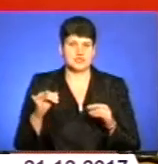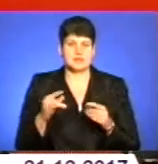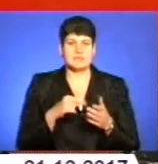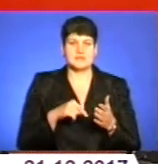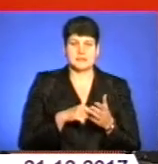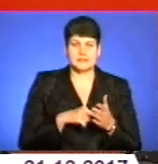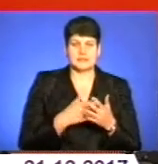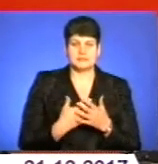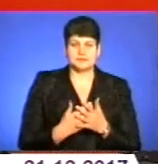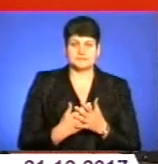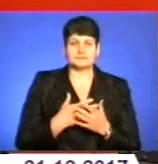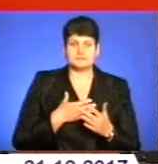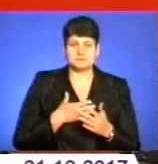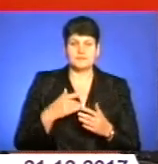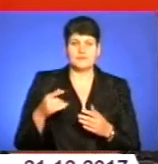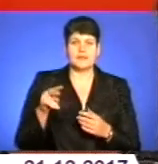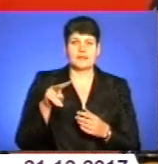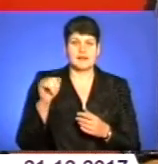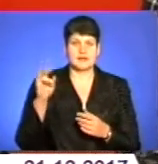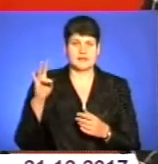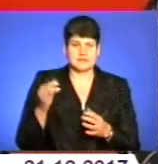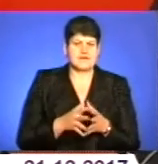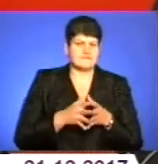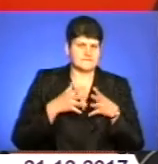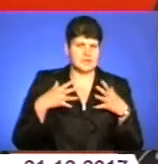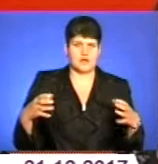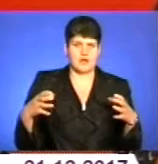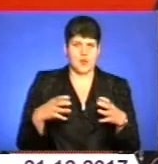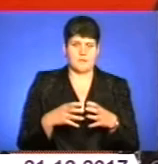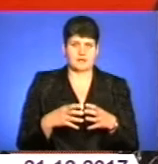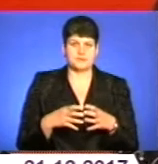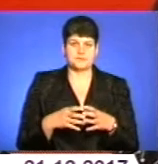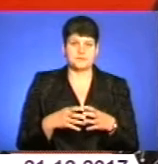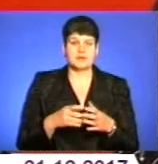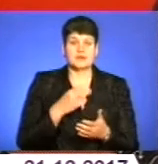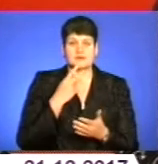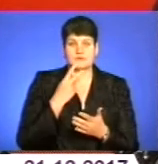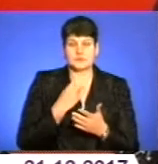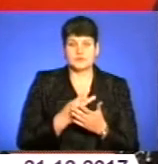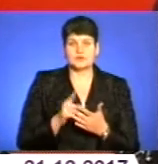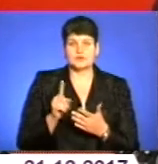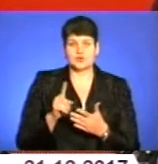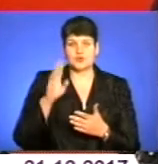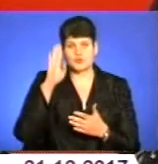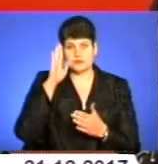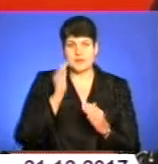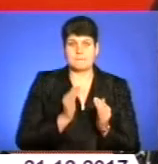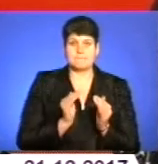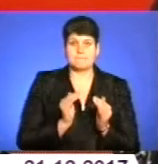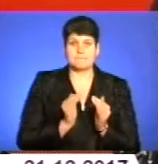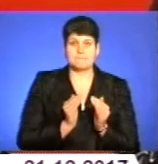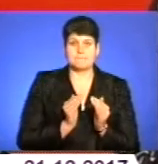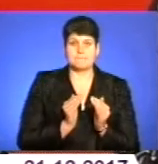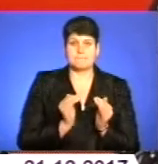громад, наприклад, якщо це в нас в Тернопільській області Ланівецька громада, це велика громада. Тенденція спостерігається, що чоловіки менше висувають